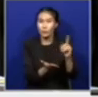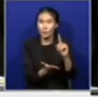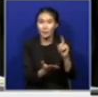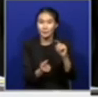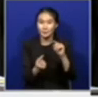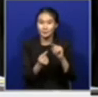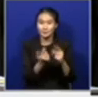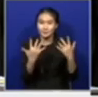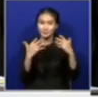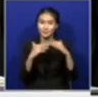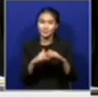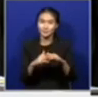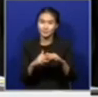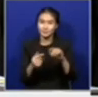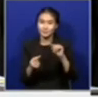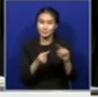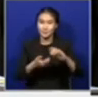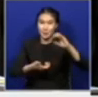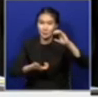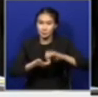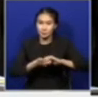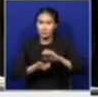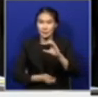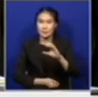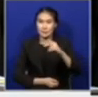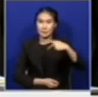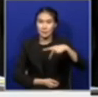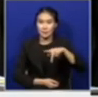หรือไม่ขออนุญาตนำสไลด์ลงนะคะ